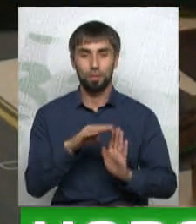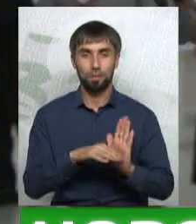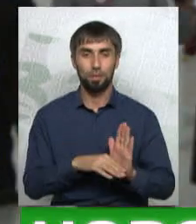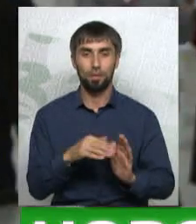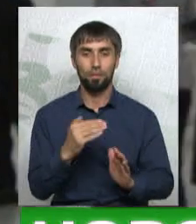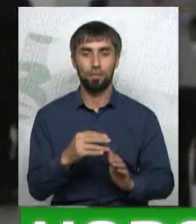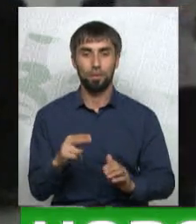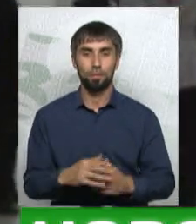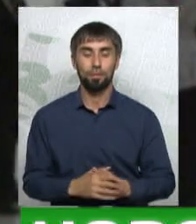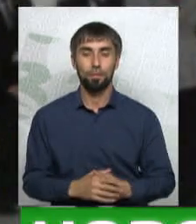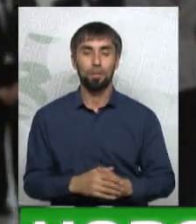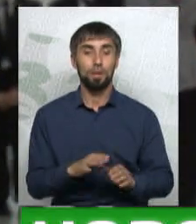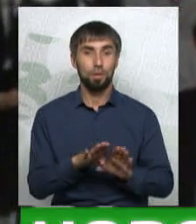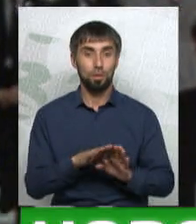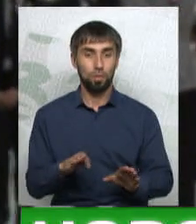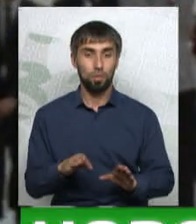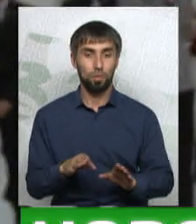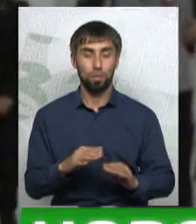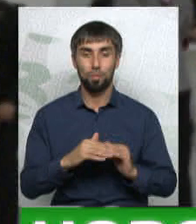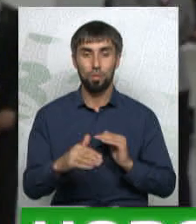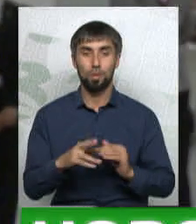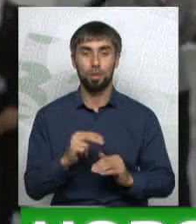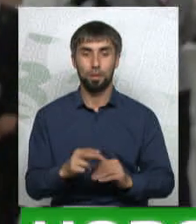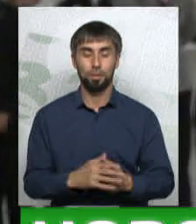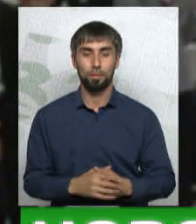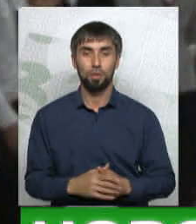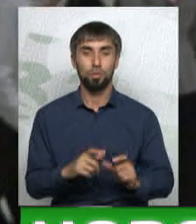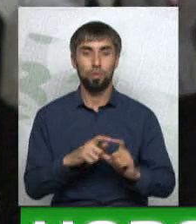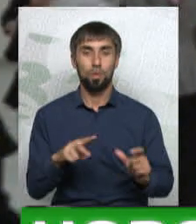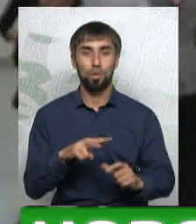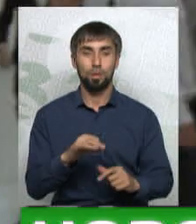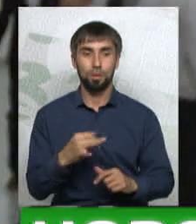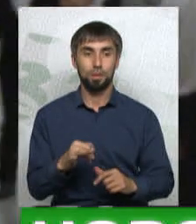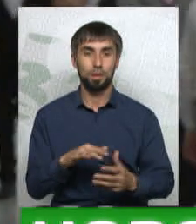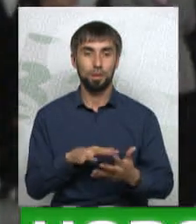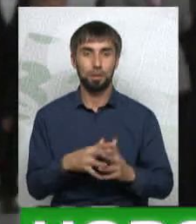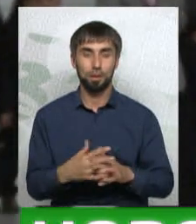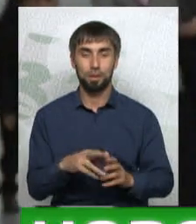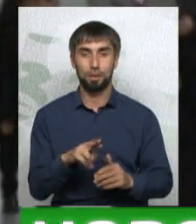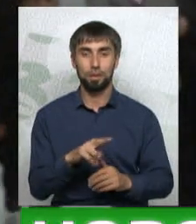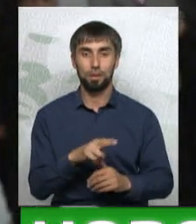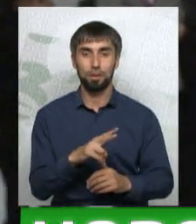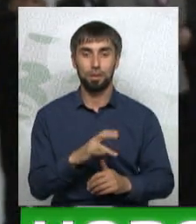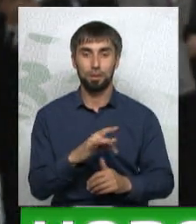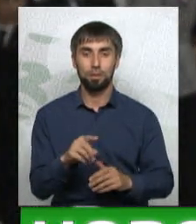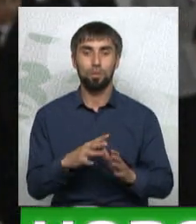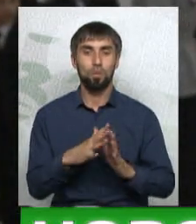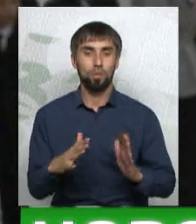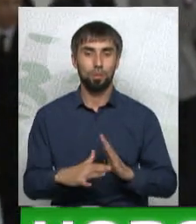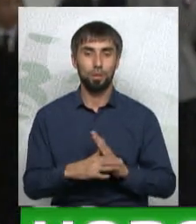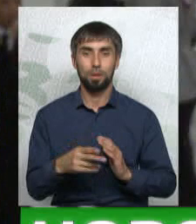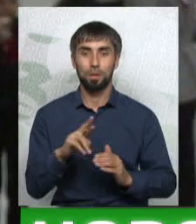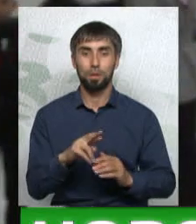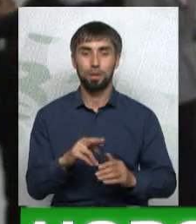ФИДЕ. Появление вот именно такой площадки, как школа-лицей в сельском поселении Яндер, это большое подспорье